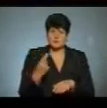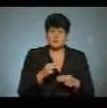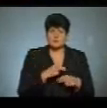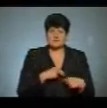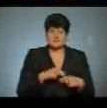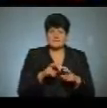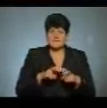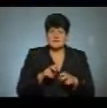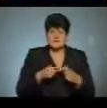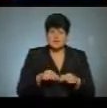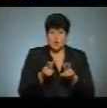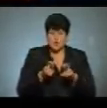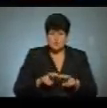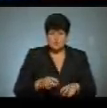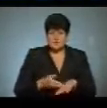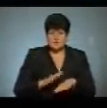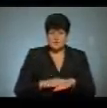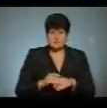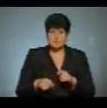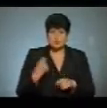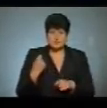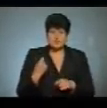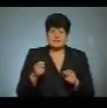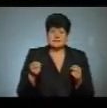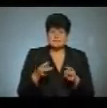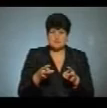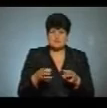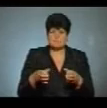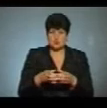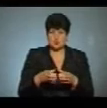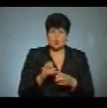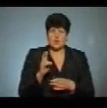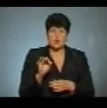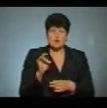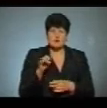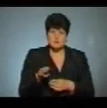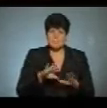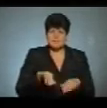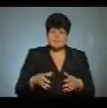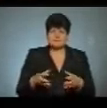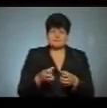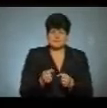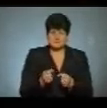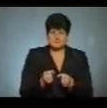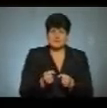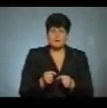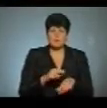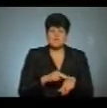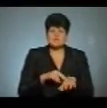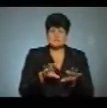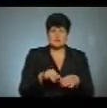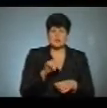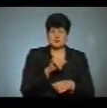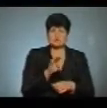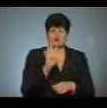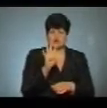відділу розслідування особливо тяжких злочинів та бійці спецпідрозділу КОРД. Після затримання підозрюваних поліцейські вилучили в них